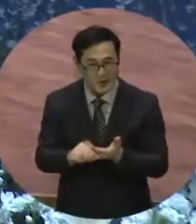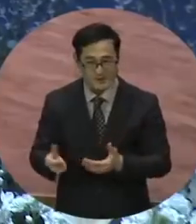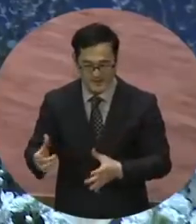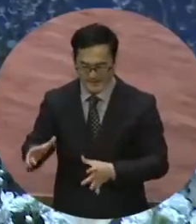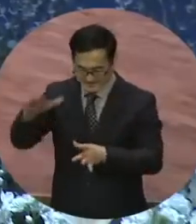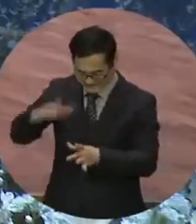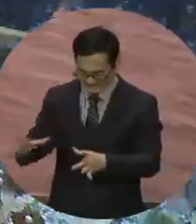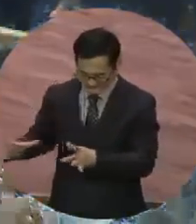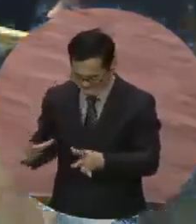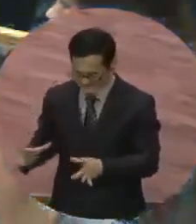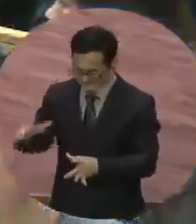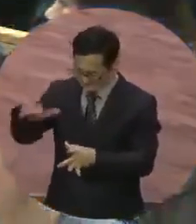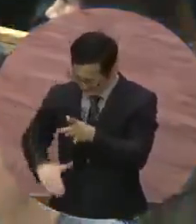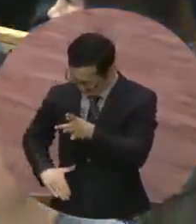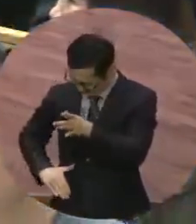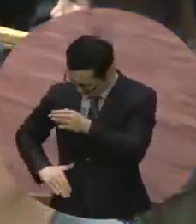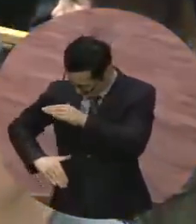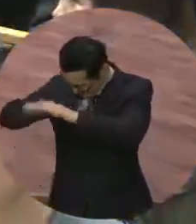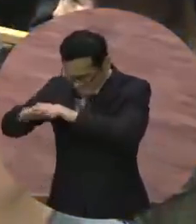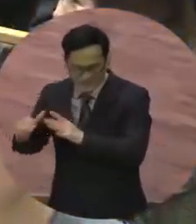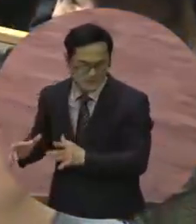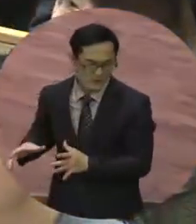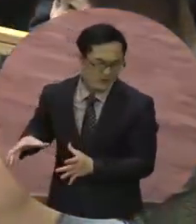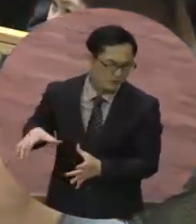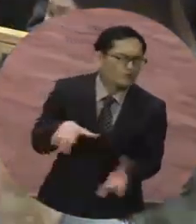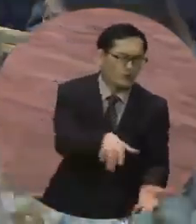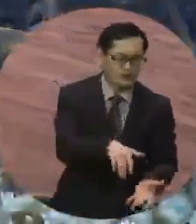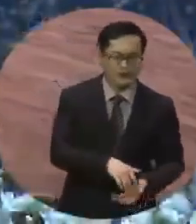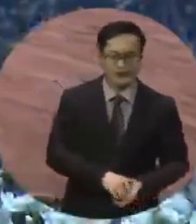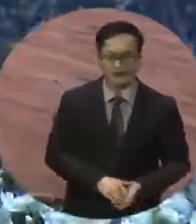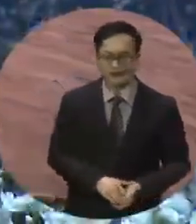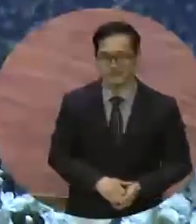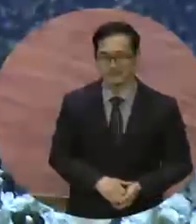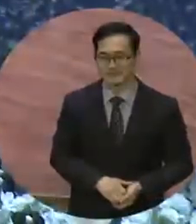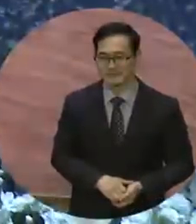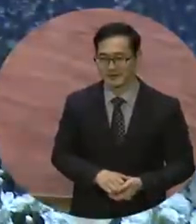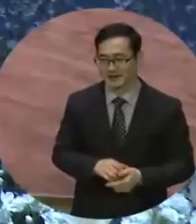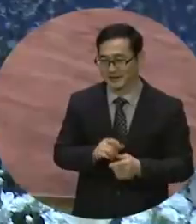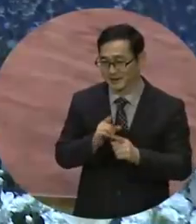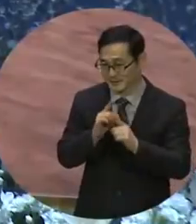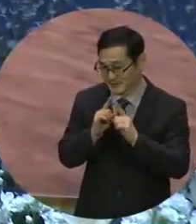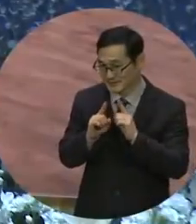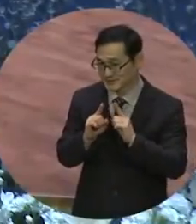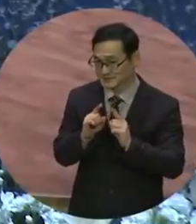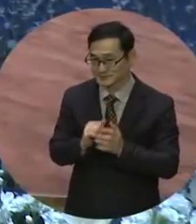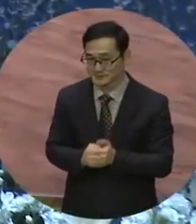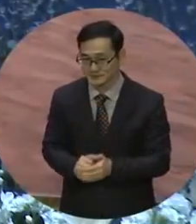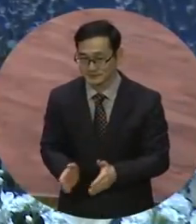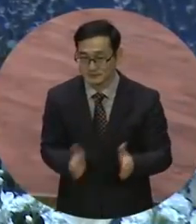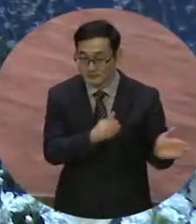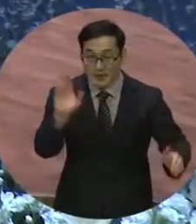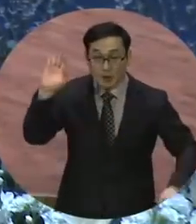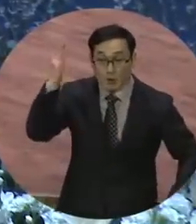흔들어 안겨주리라. 요즘 시대에 아픔을 표현하는 신조어가 있어요. 그게